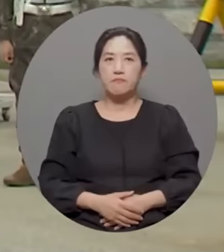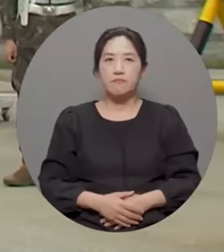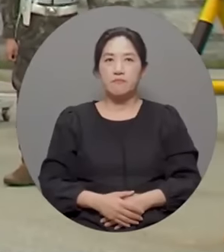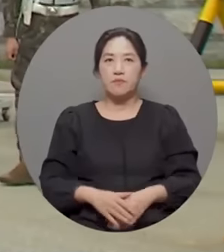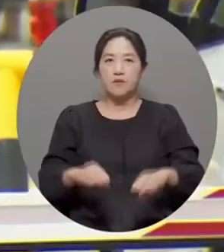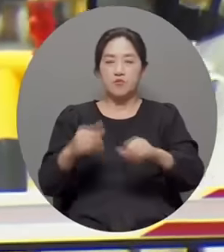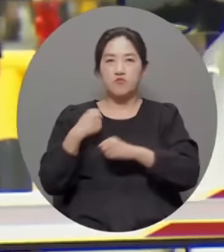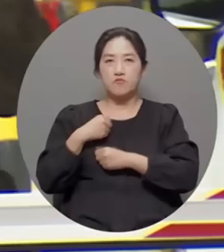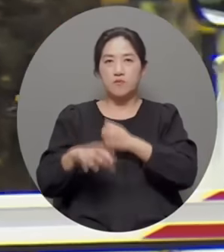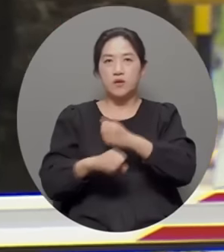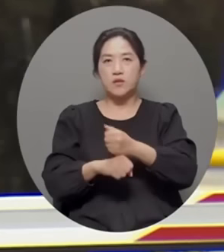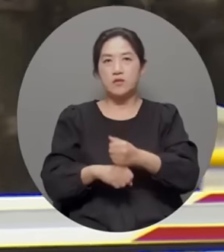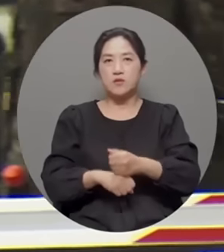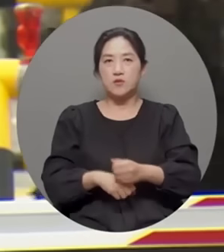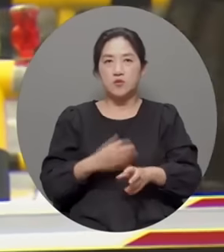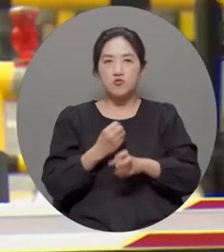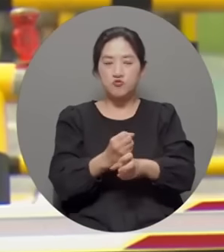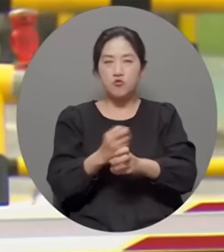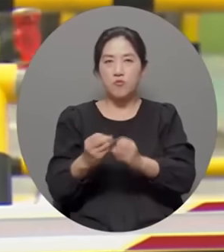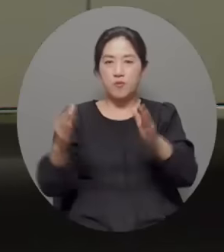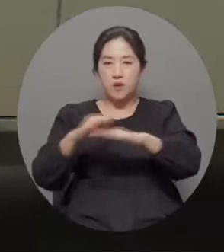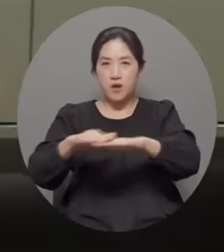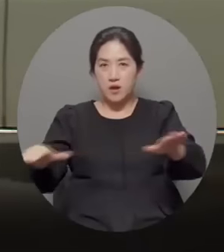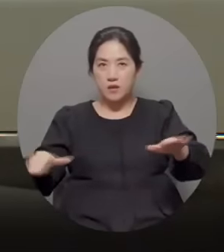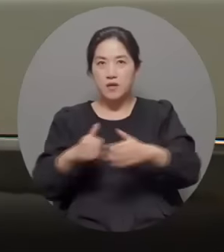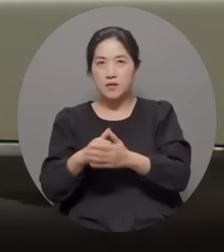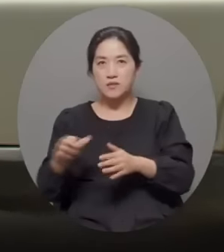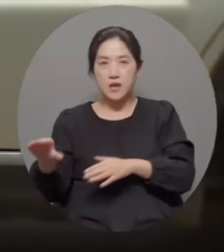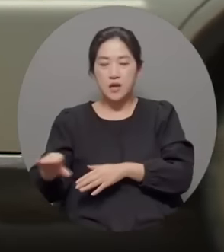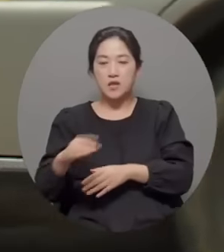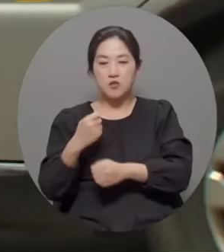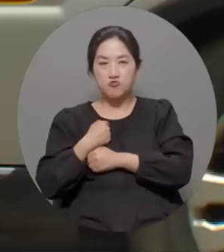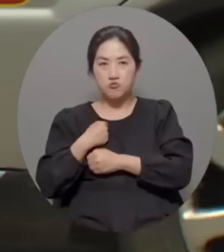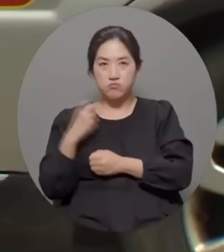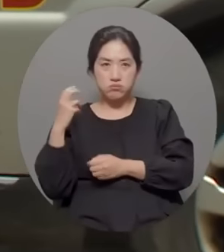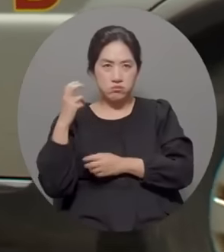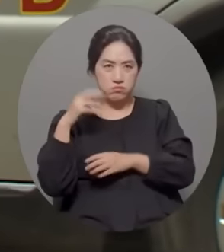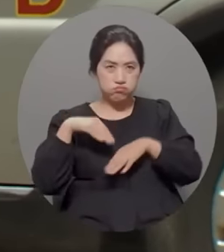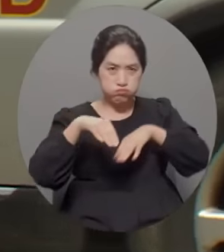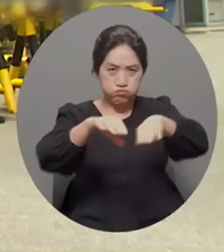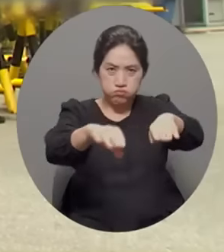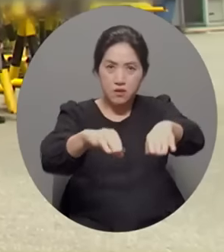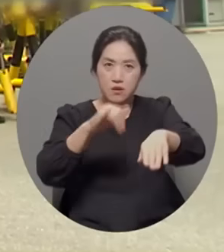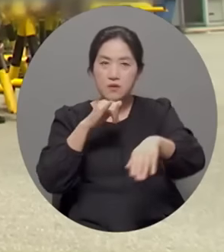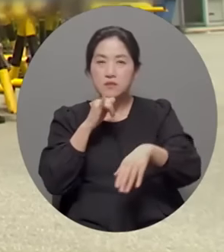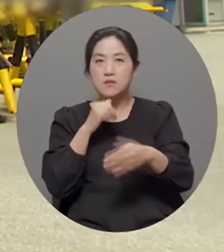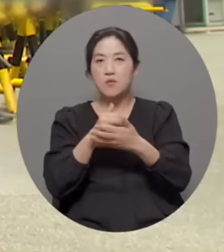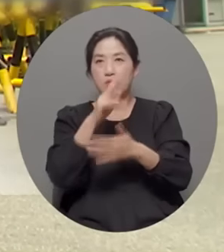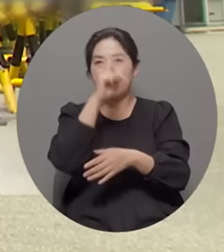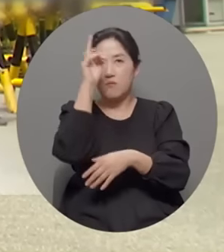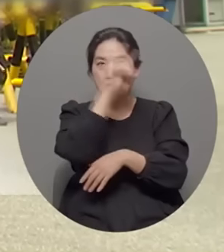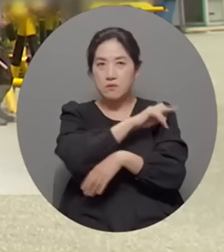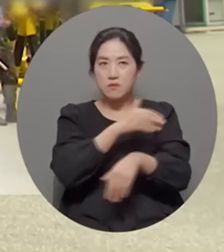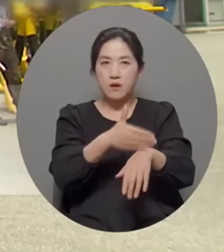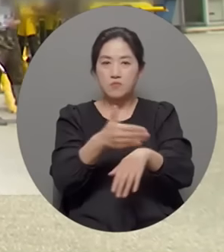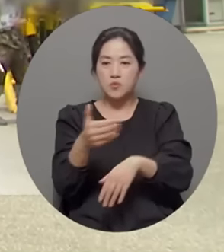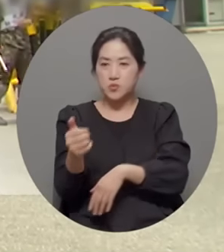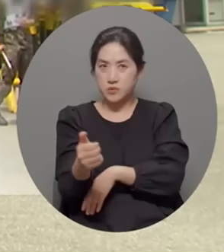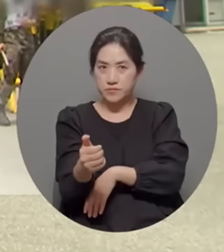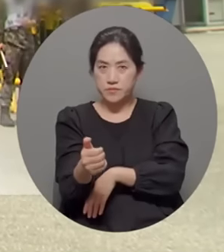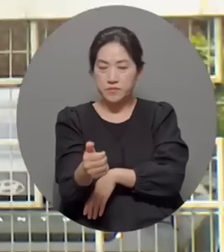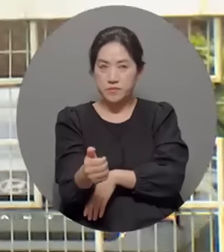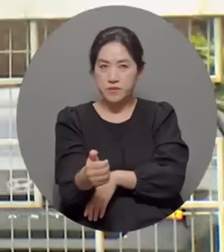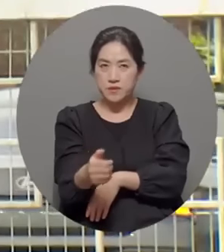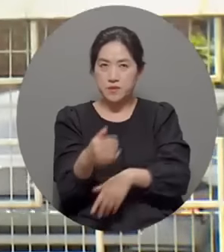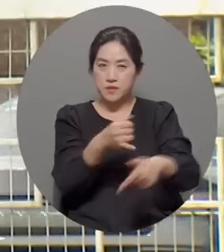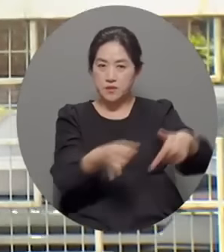육군 소속 구급차와 폭발물 처리반 차량이 군부대를 잇따라 드나듭니다. 오늘 오전 9시 50분쯤